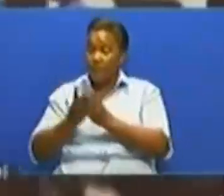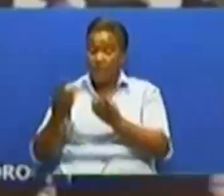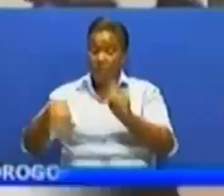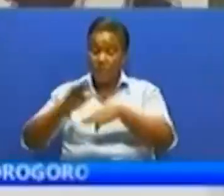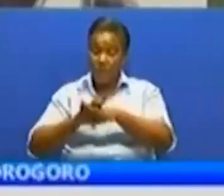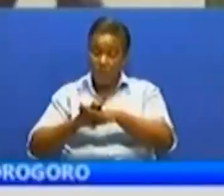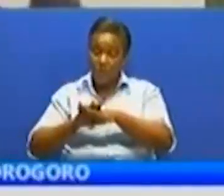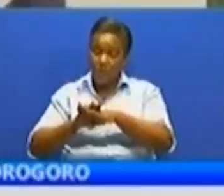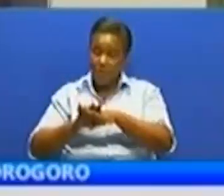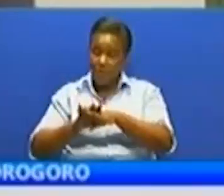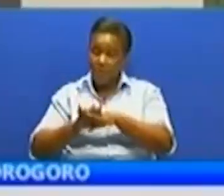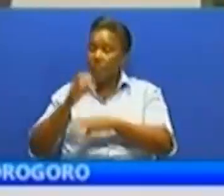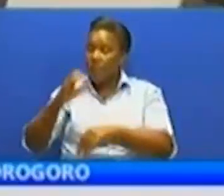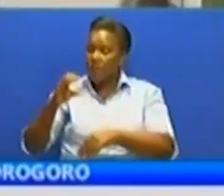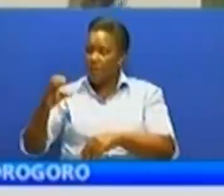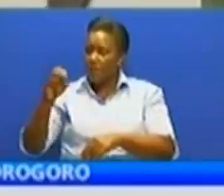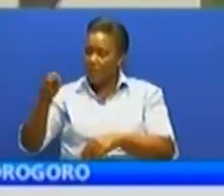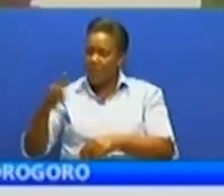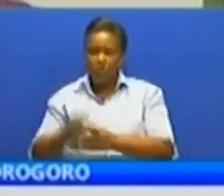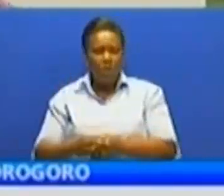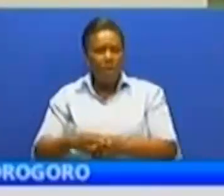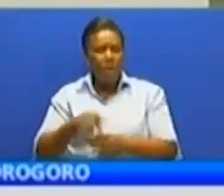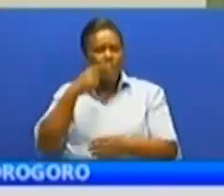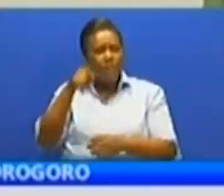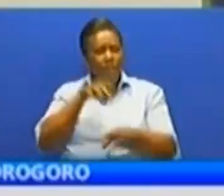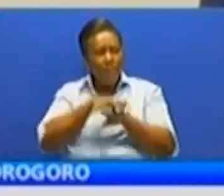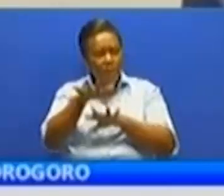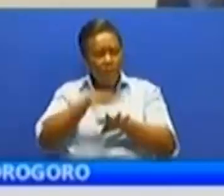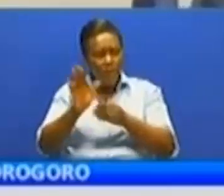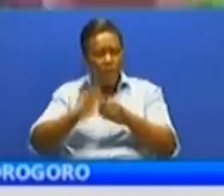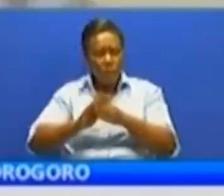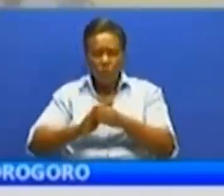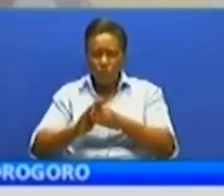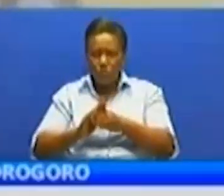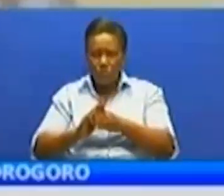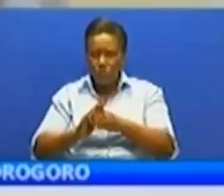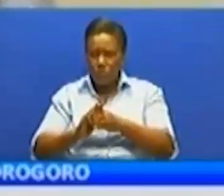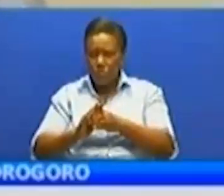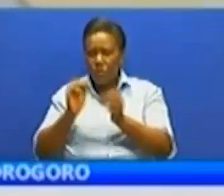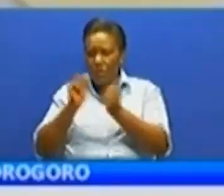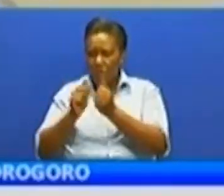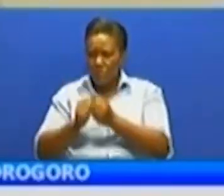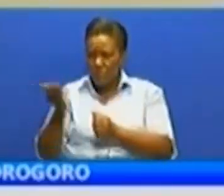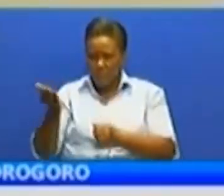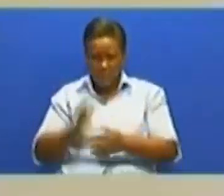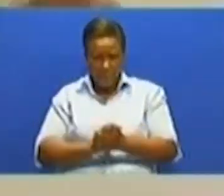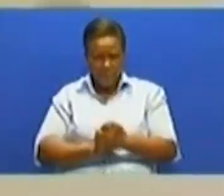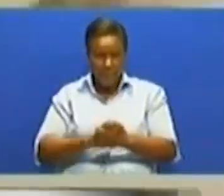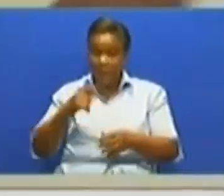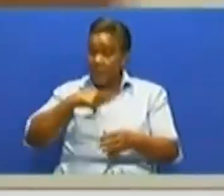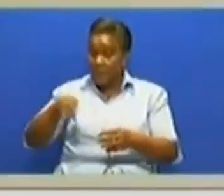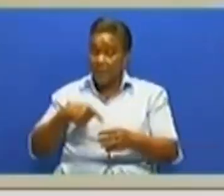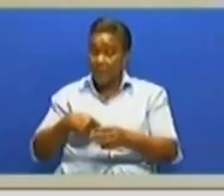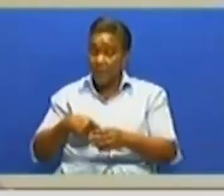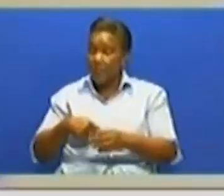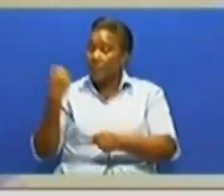Innocent Kalogeres kuzungumzia hali hiyo na kuonya juu ya ubatilifu huo. Tutakuja kufanya ziara tena pale